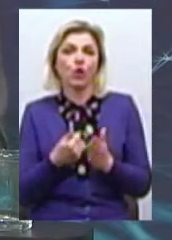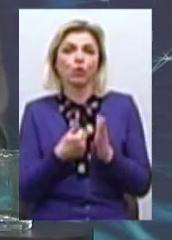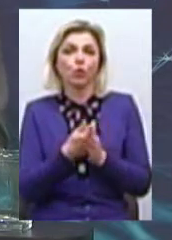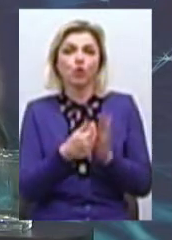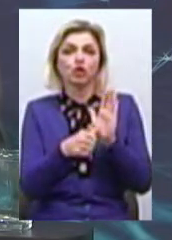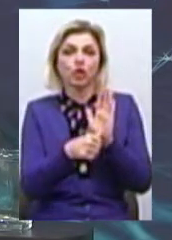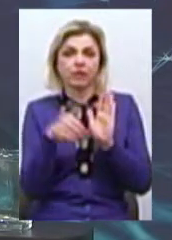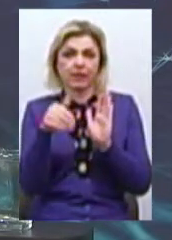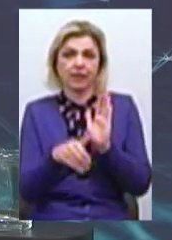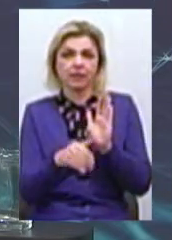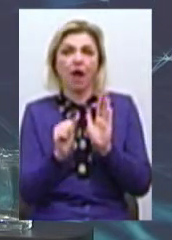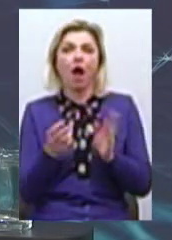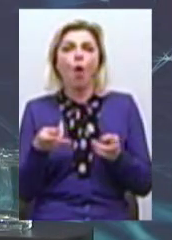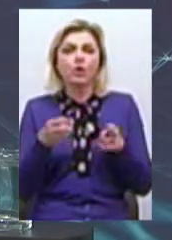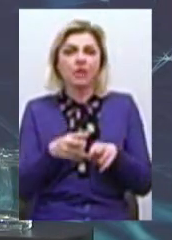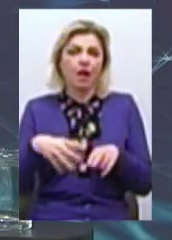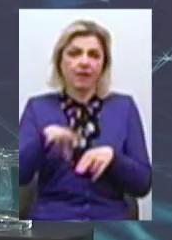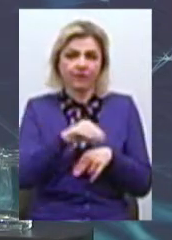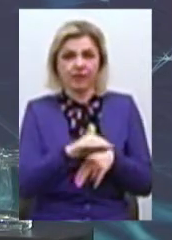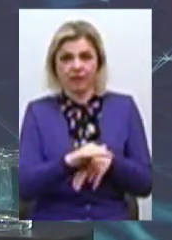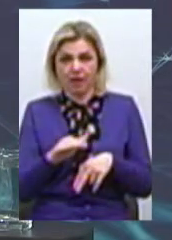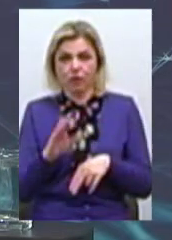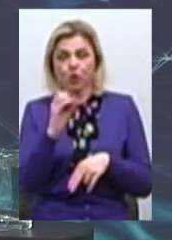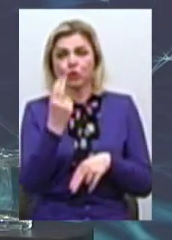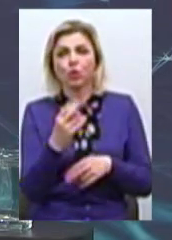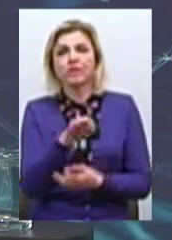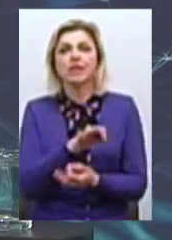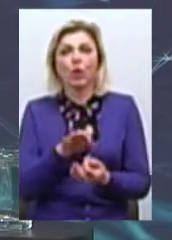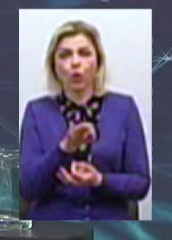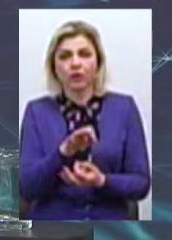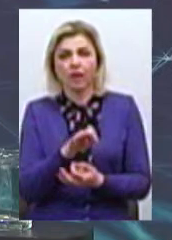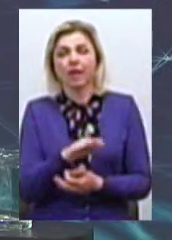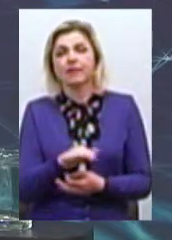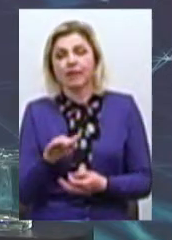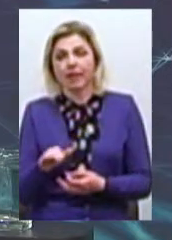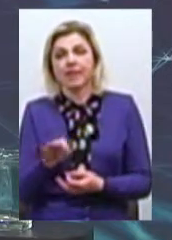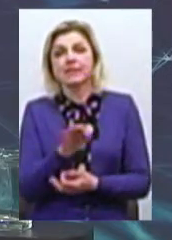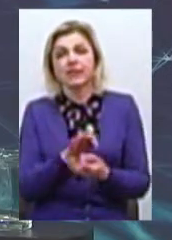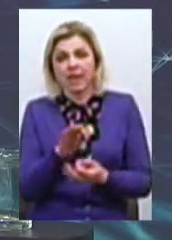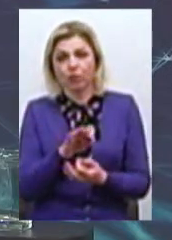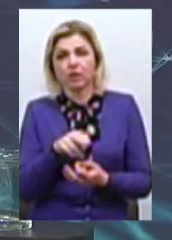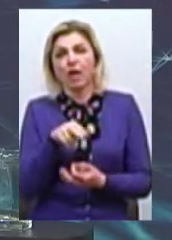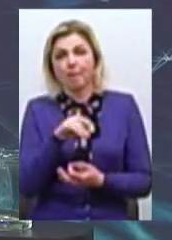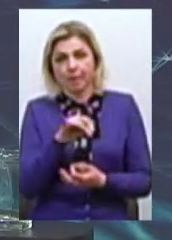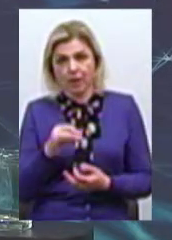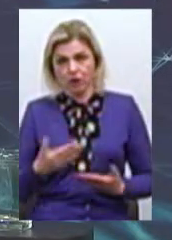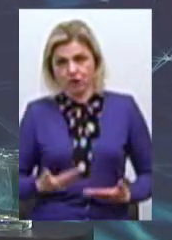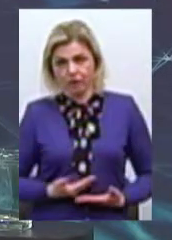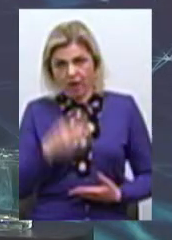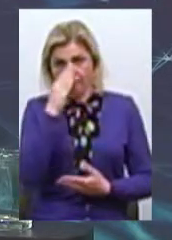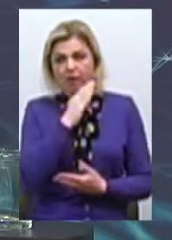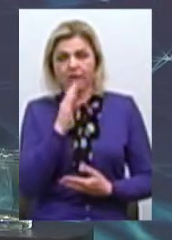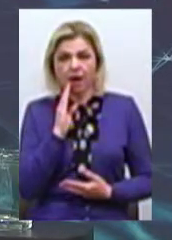тисяч. Всі остальні діти – це соціальні сироти, тобто діти – сироти при живих батьках.